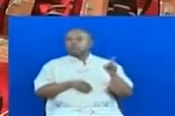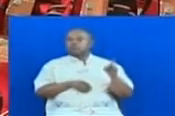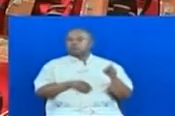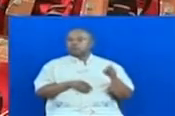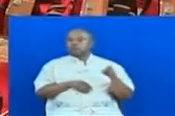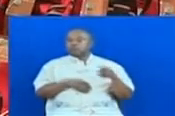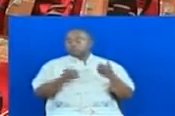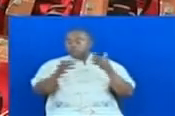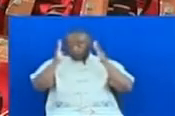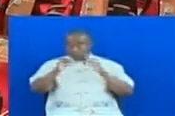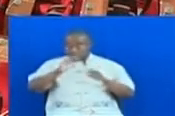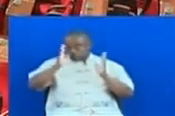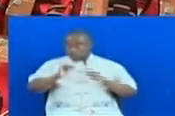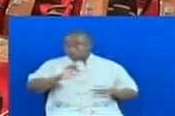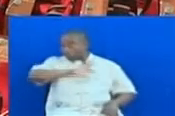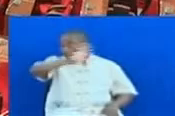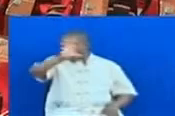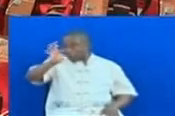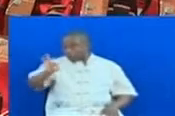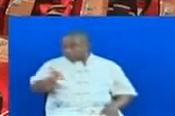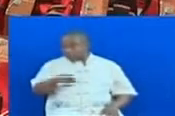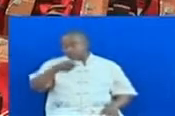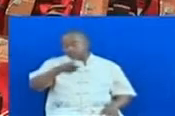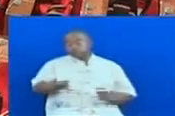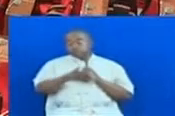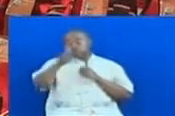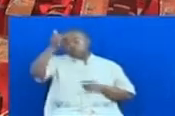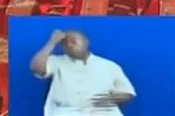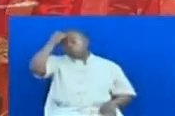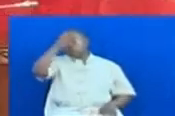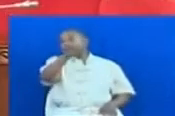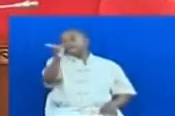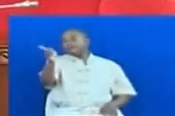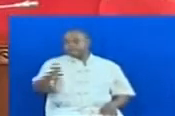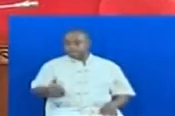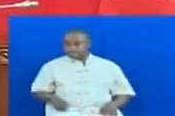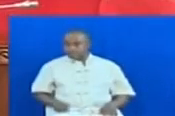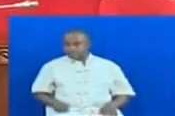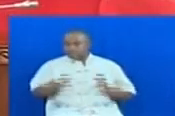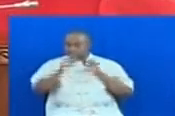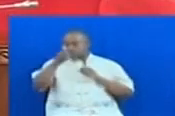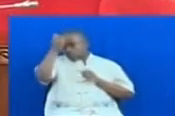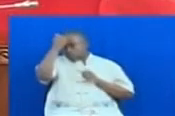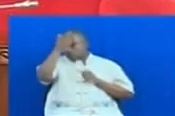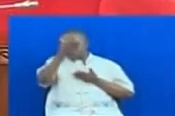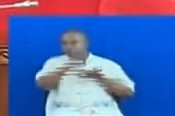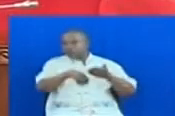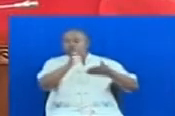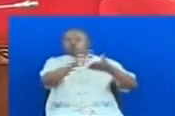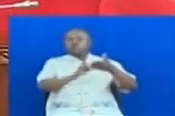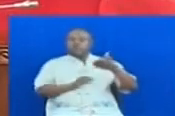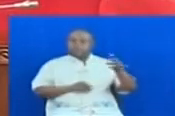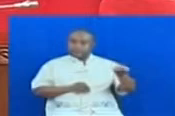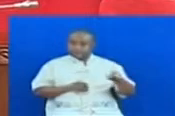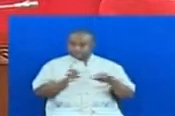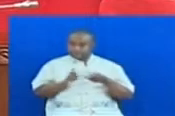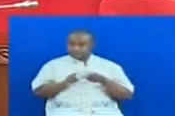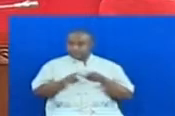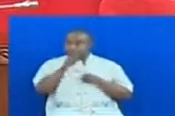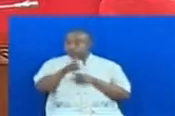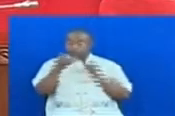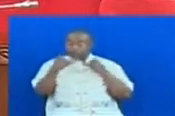waheshimiwa wabunge, na wakumbusha hilo ili mkumbuke kwanza kuna kujaza fomu. lakini pia mtapata taarifa